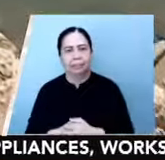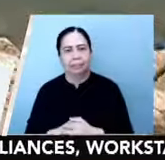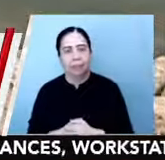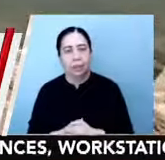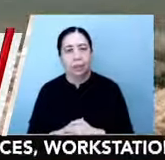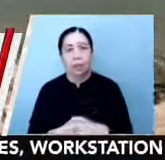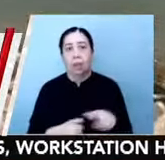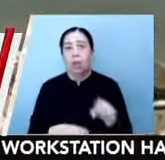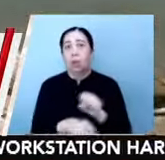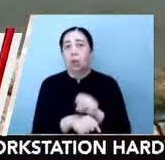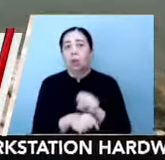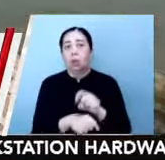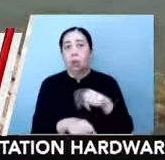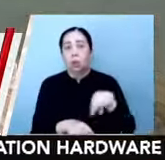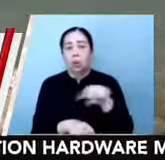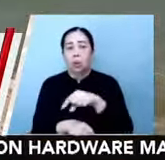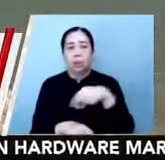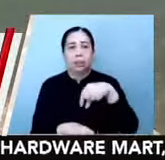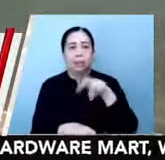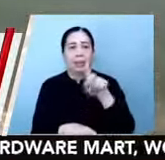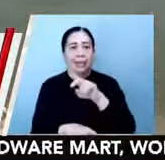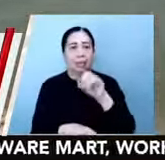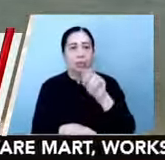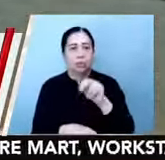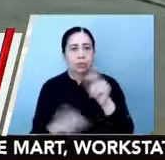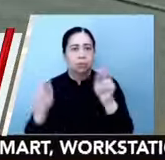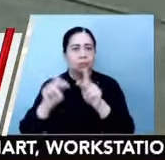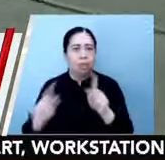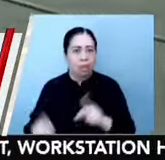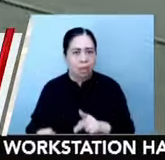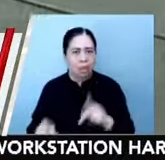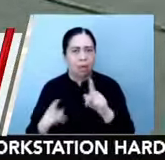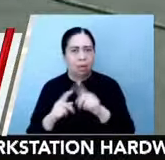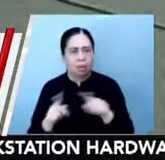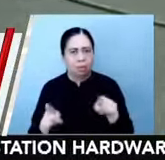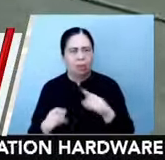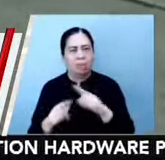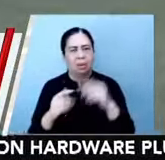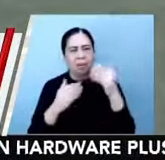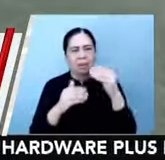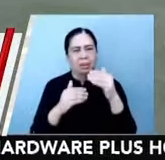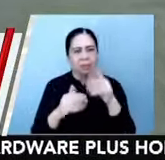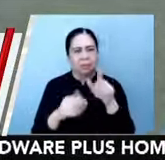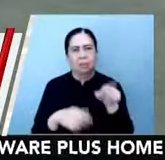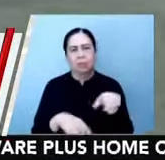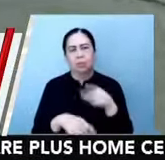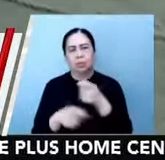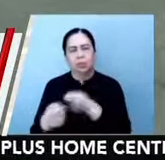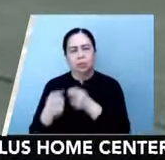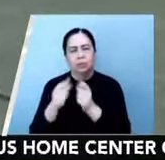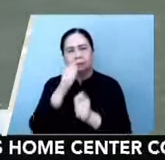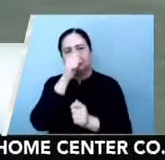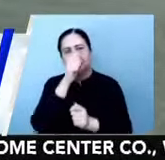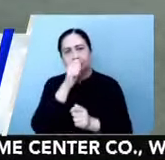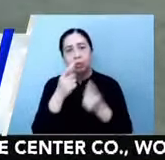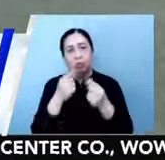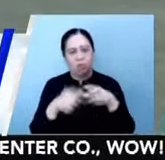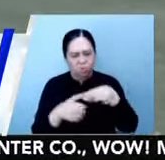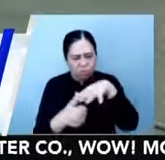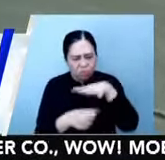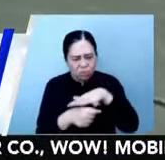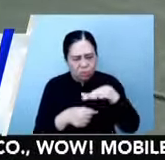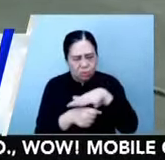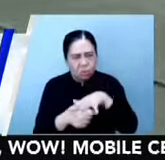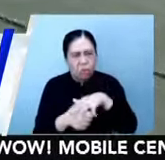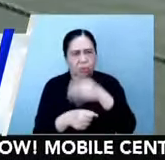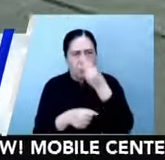Quezon, Palawan. Pero dahil limitado na raw ang supply ng isda dito sa malapit, marami sa kanila ang napipilitan na lumayo sa mas masagana pero mas